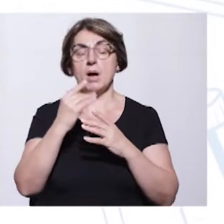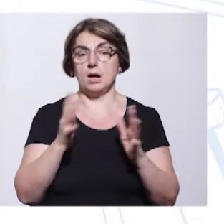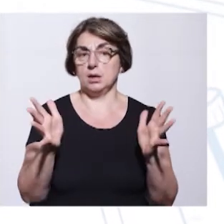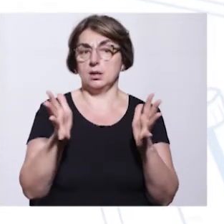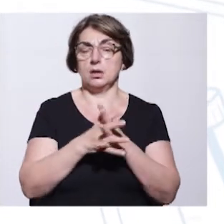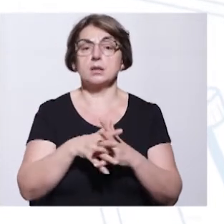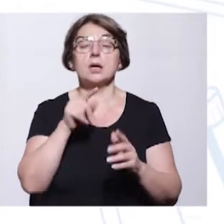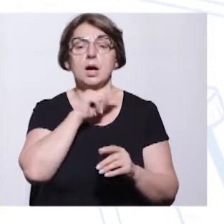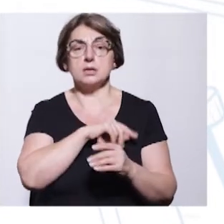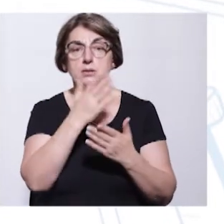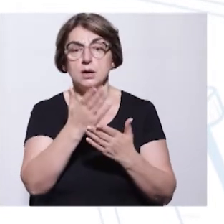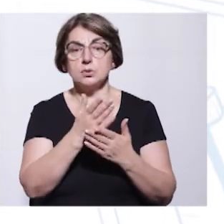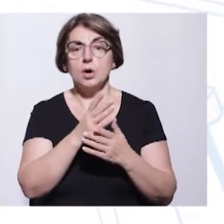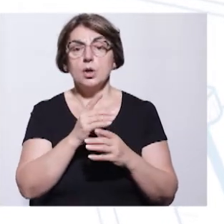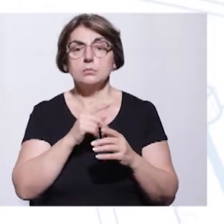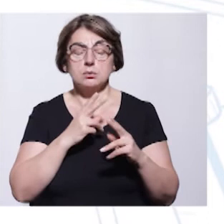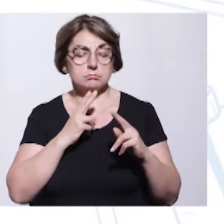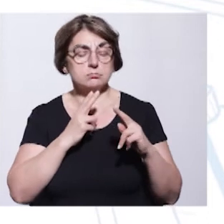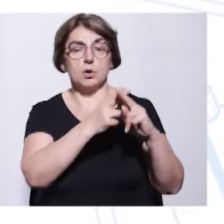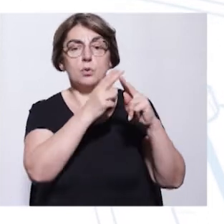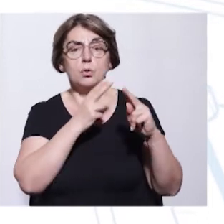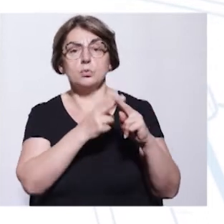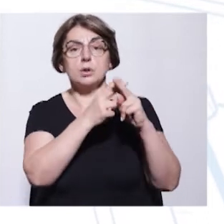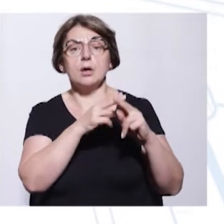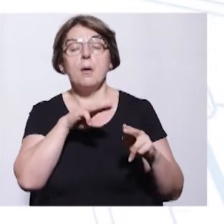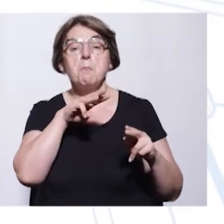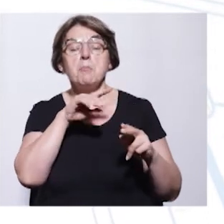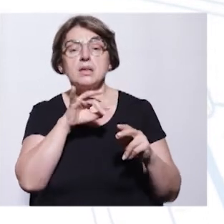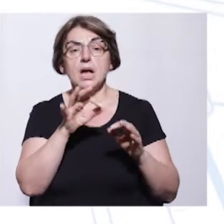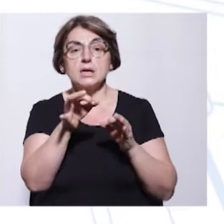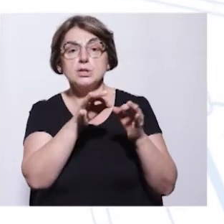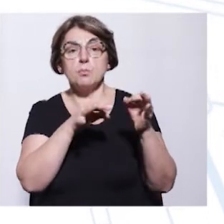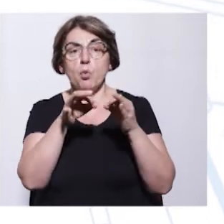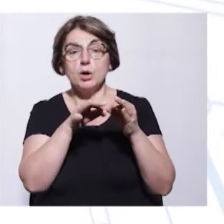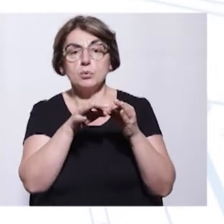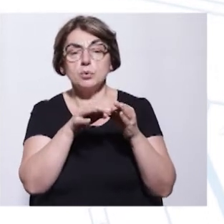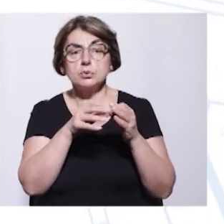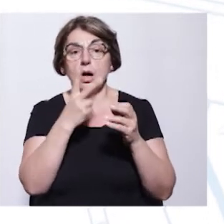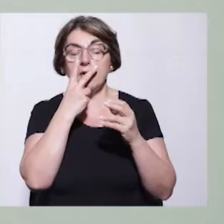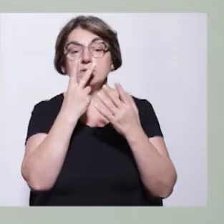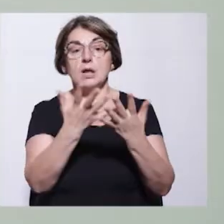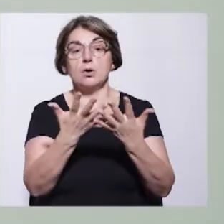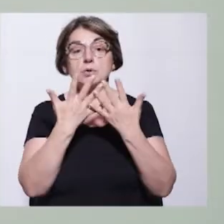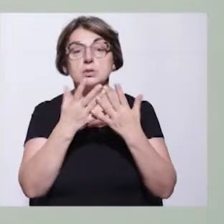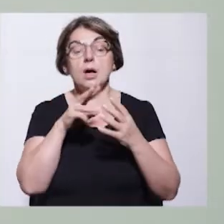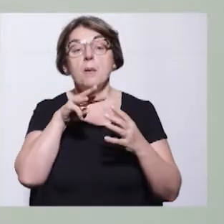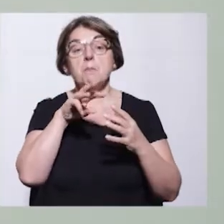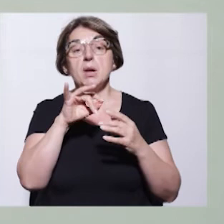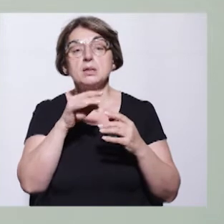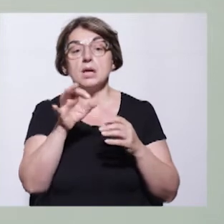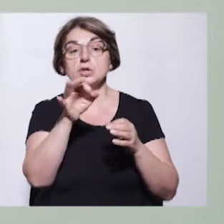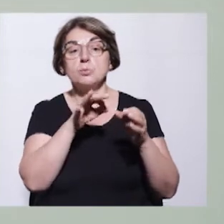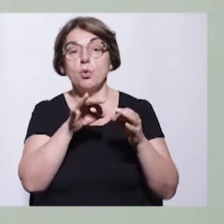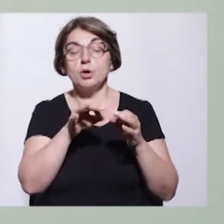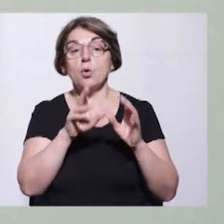აქტიური და ხასიათდება მაღალი რეაქციის უნარიანობით, უტევს უკვე მეთანის მოლეკულას. მოდით